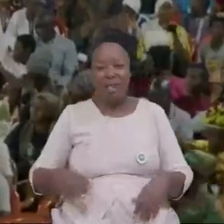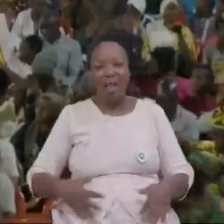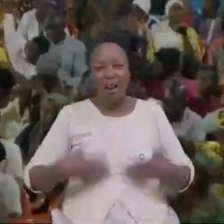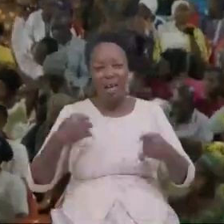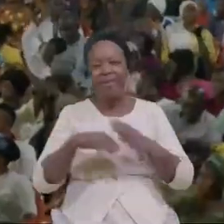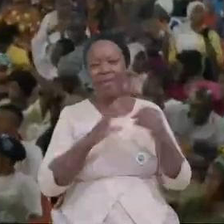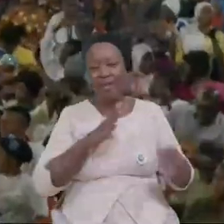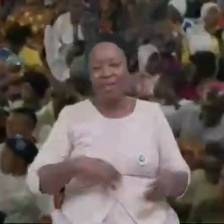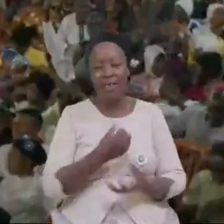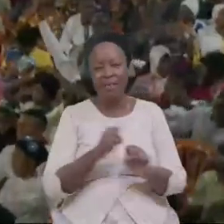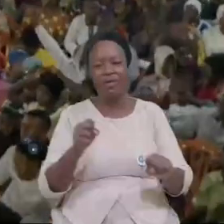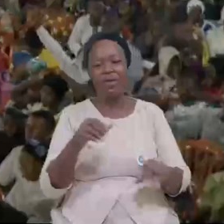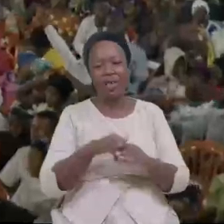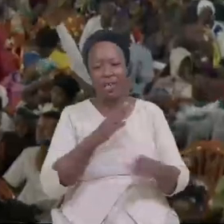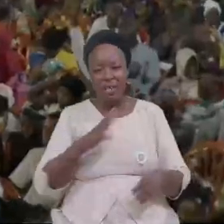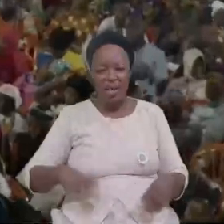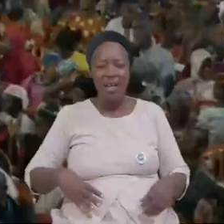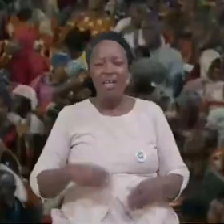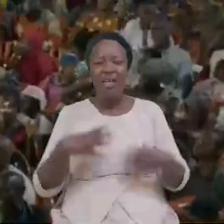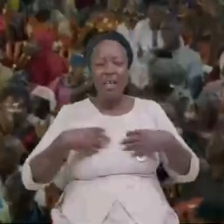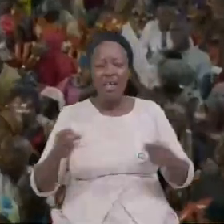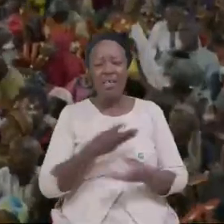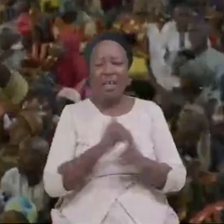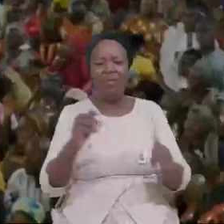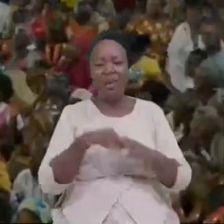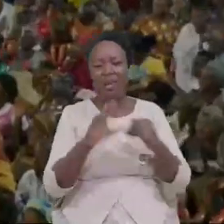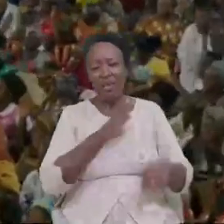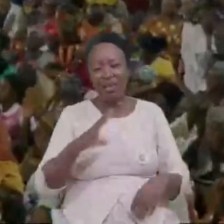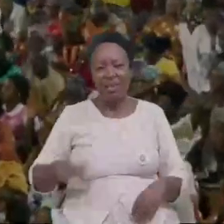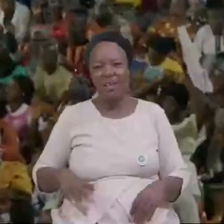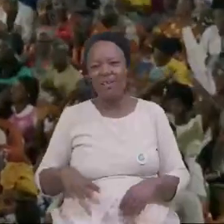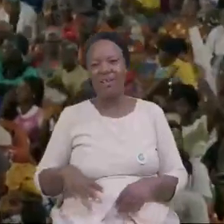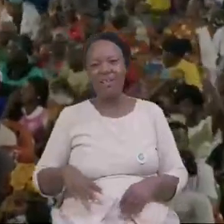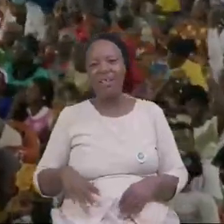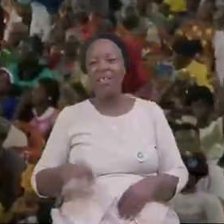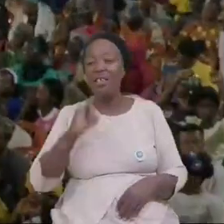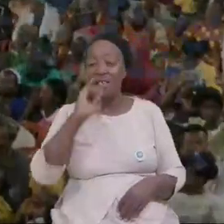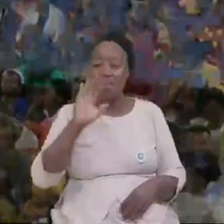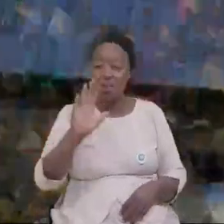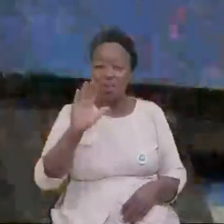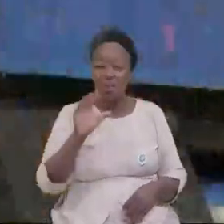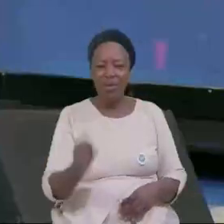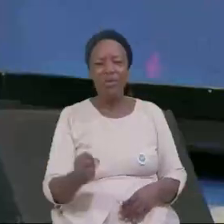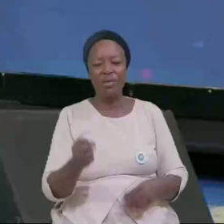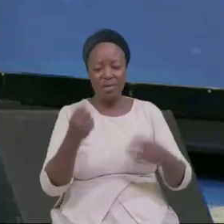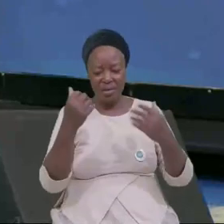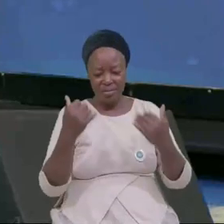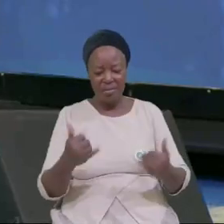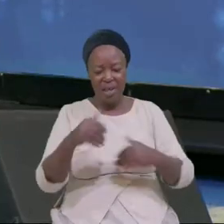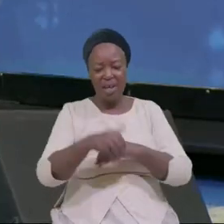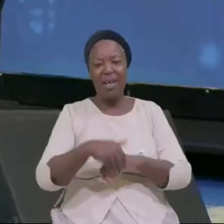Christ, la guérison, la délivrance en Christ, c'est pour toi ce soir au nom